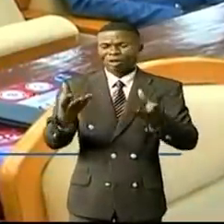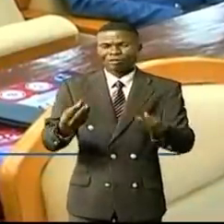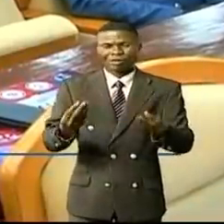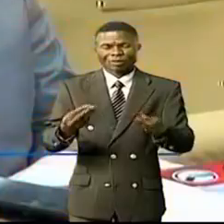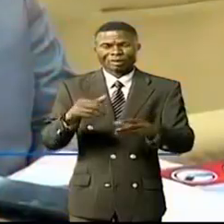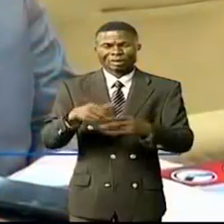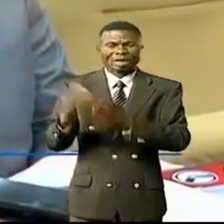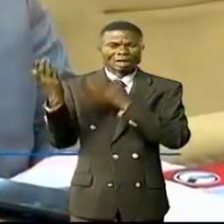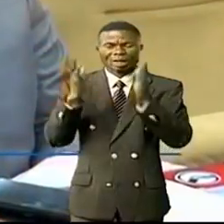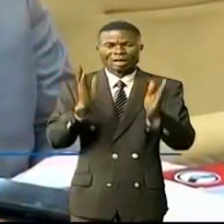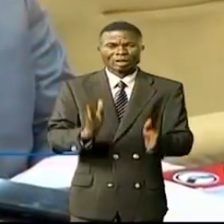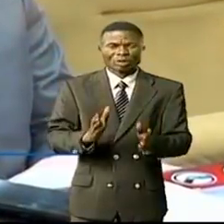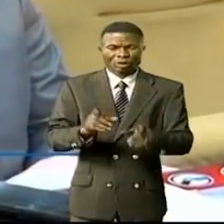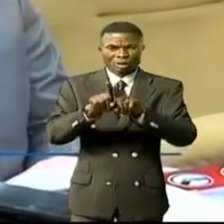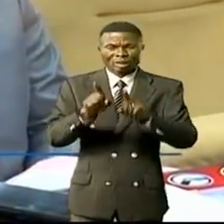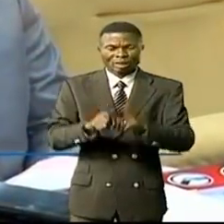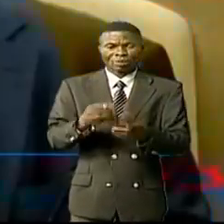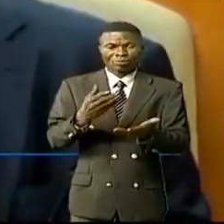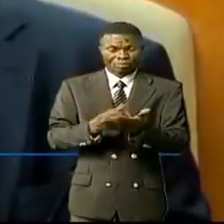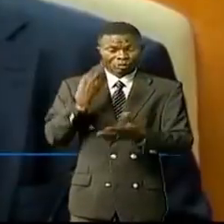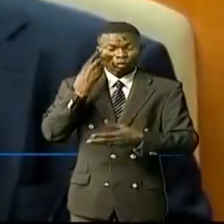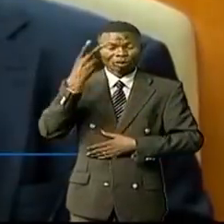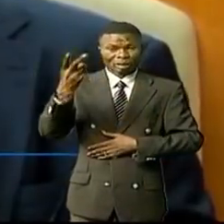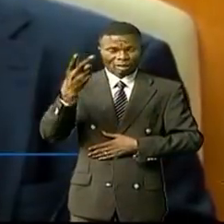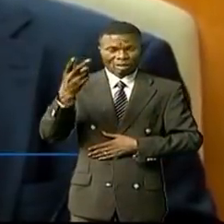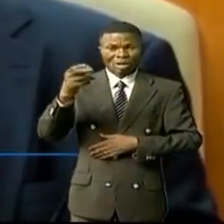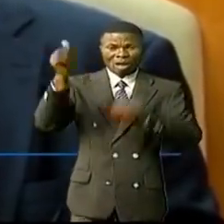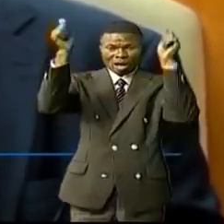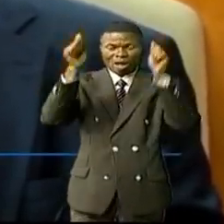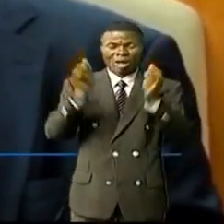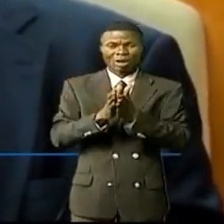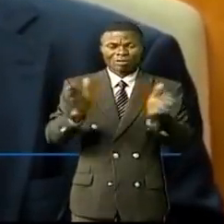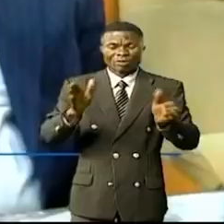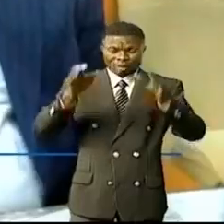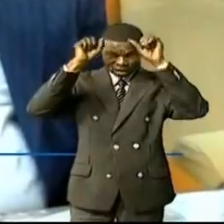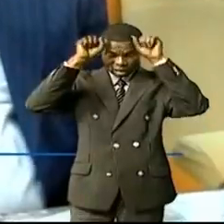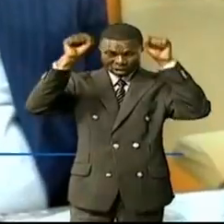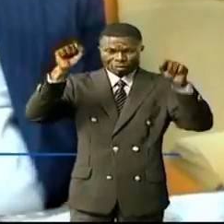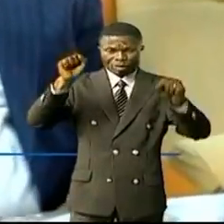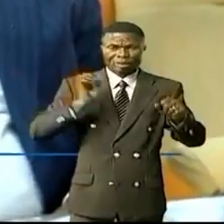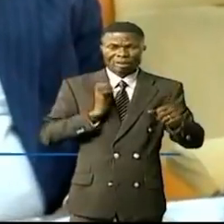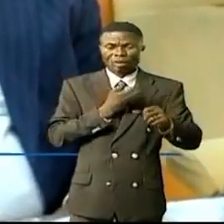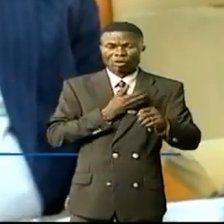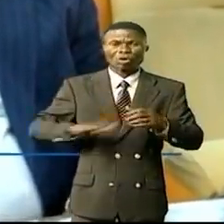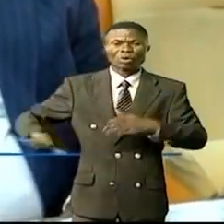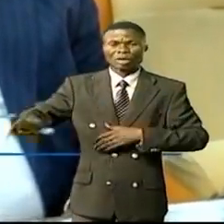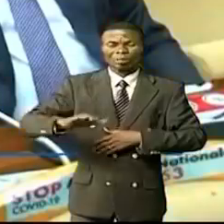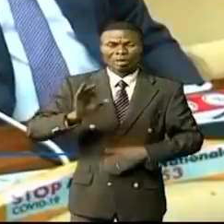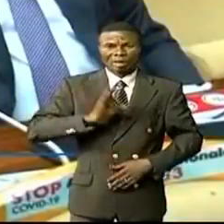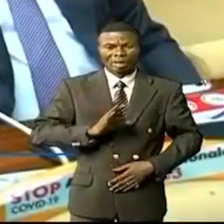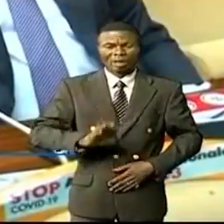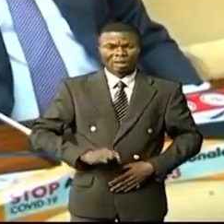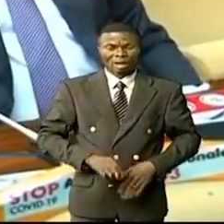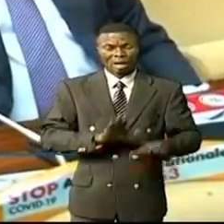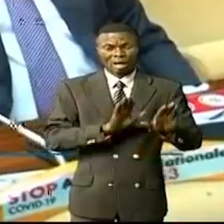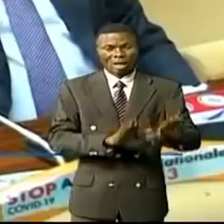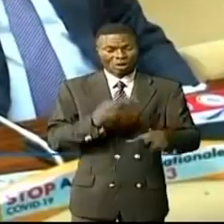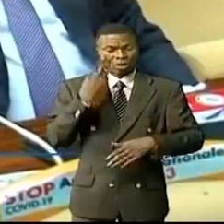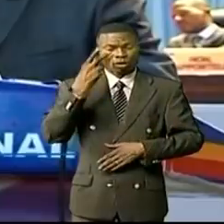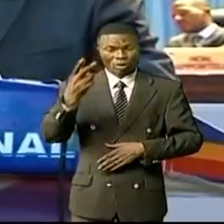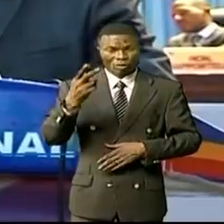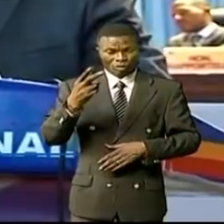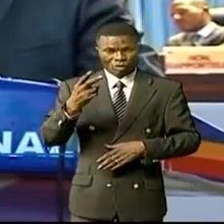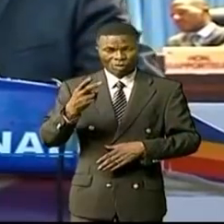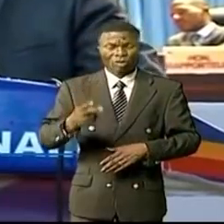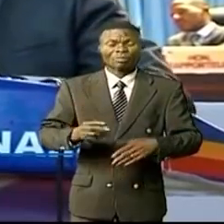commerciaux. S'inscrivant dans cette vision continentale, le chef de l'État, Félix-Antoine Tshisekedi Tshilombo, attend voir la trajectoire